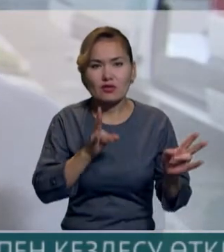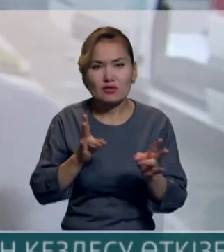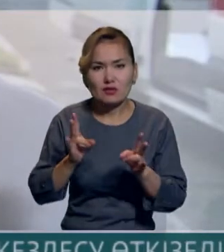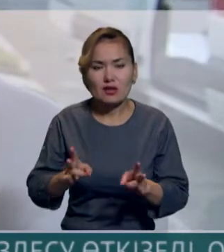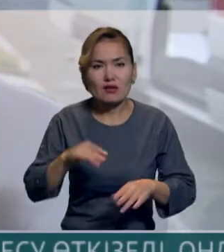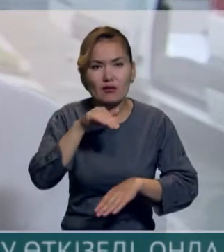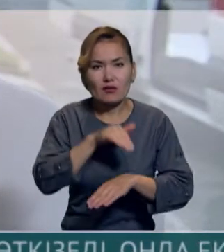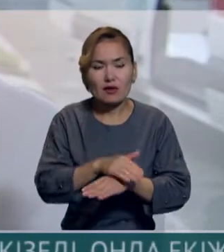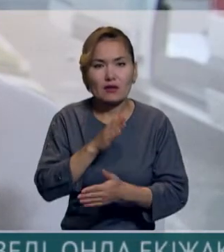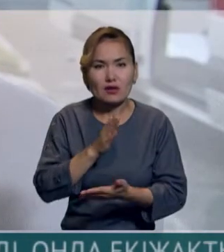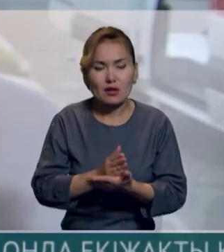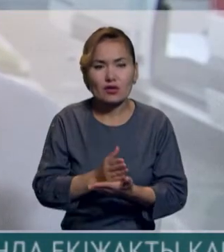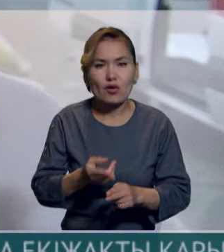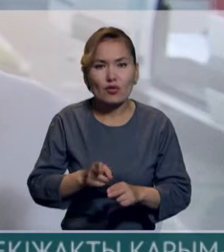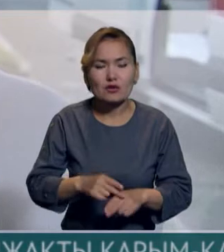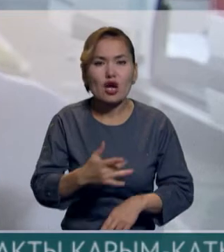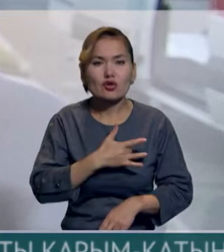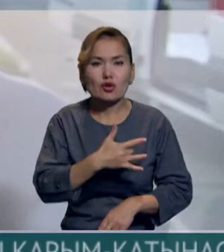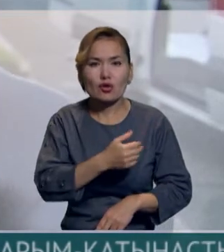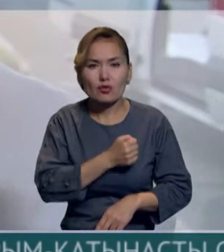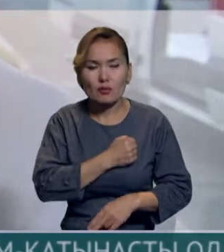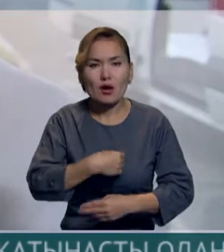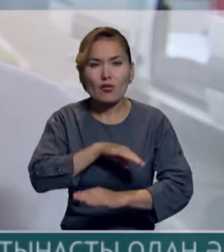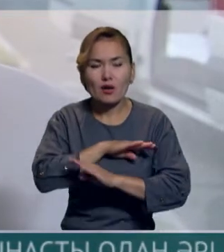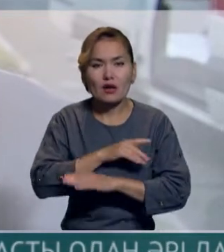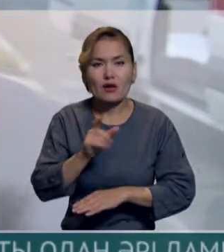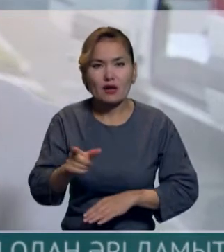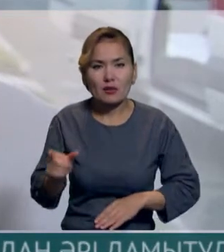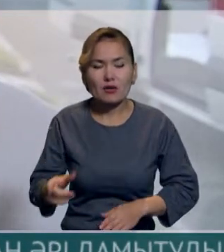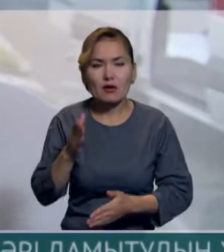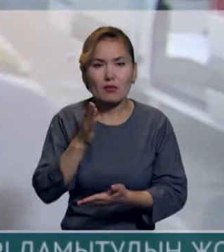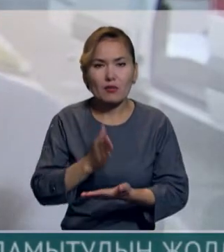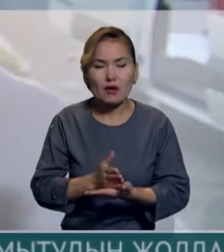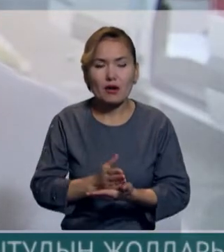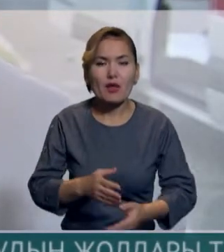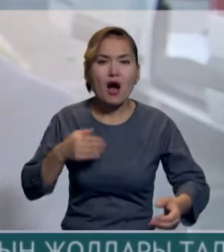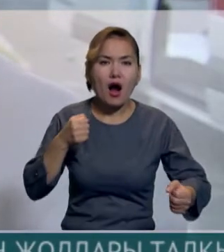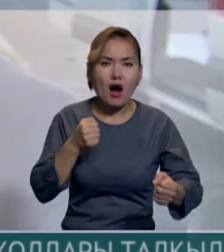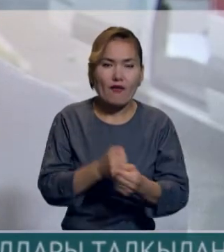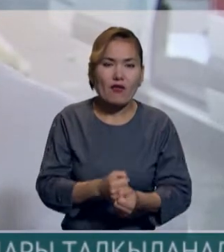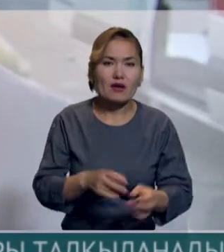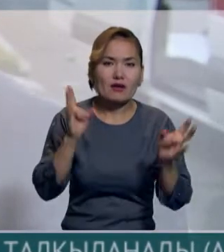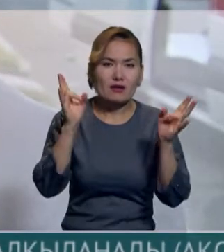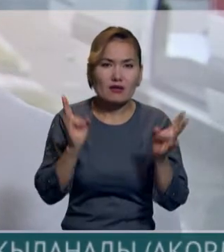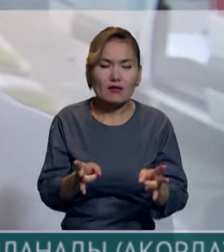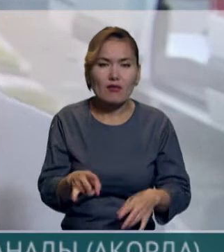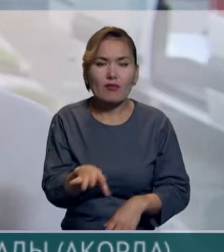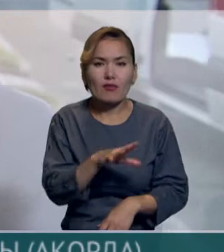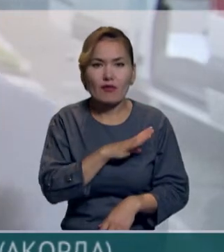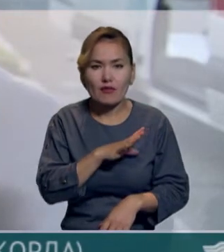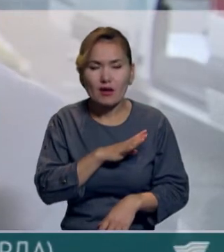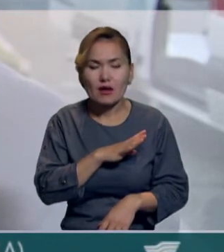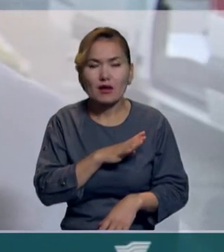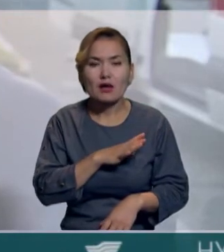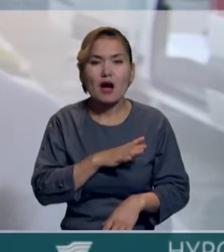қалып өлген жағдайлар бар. Одан кейін мынау авариядан кейін, автоавариядан кейін өліп кетіп